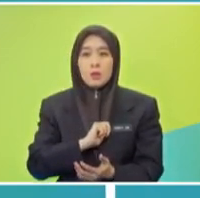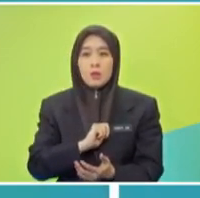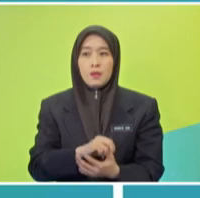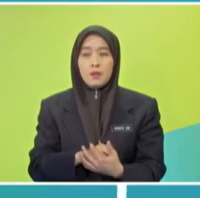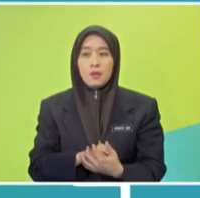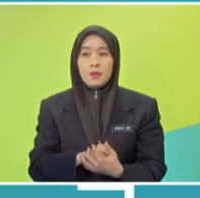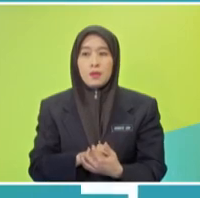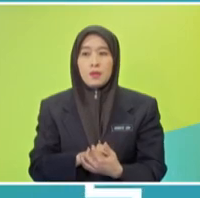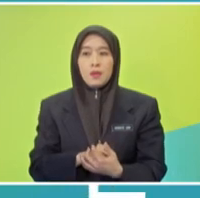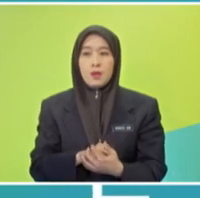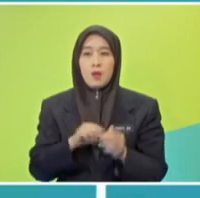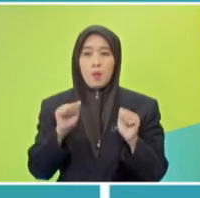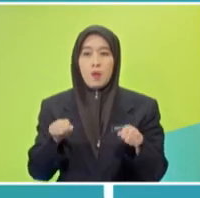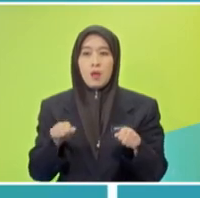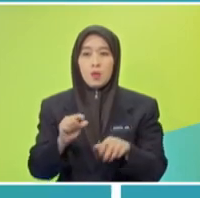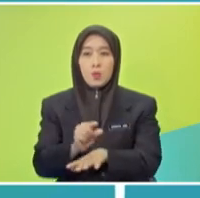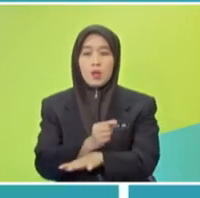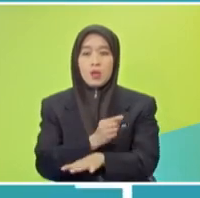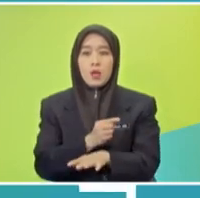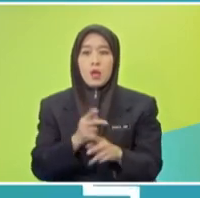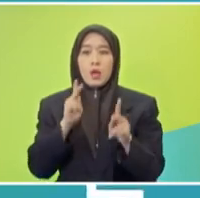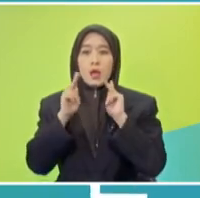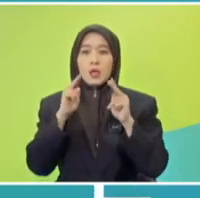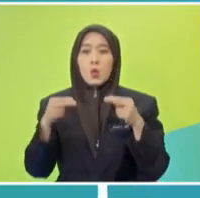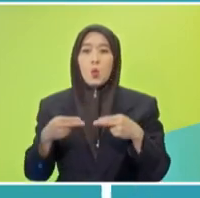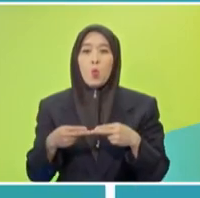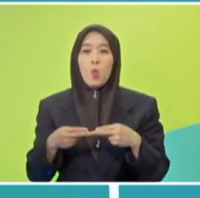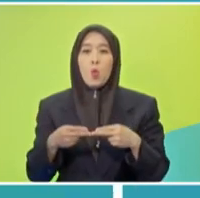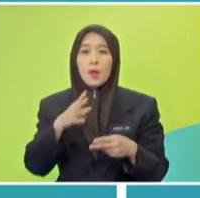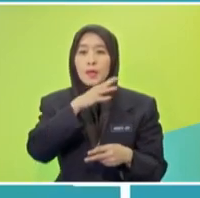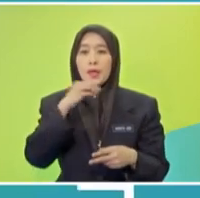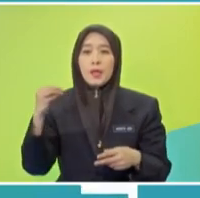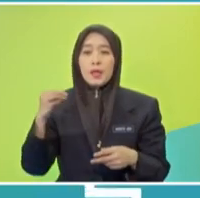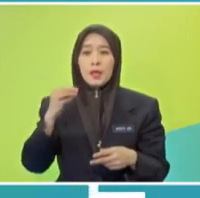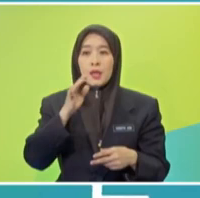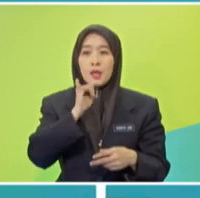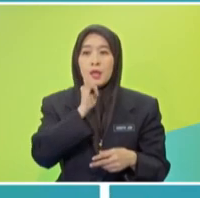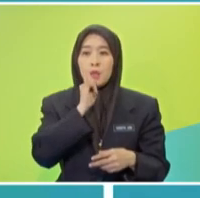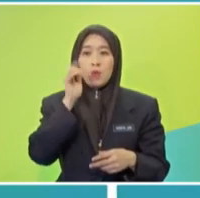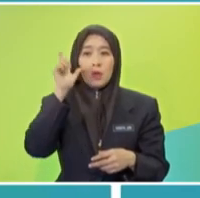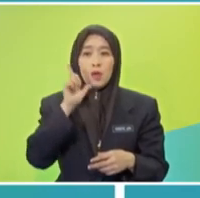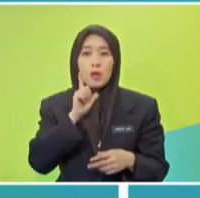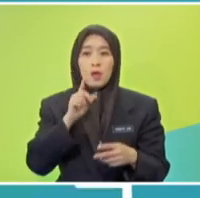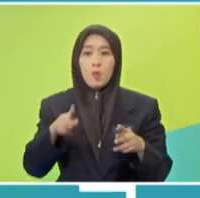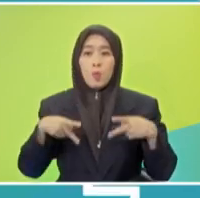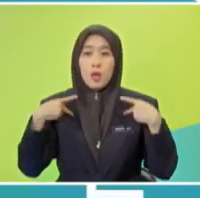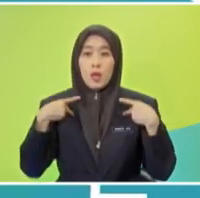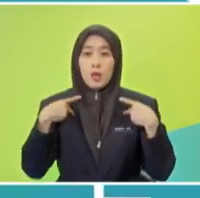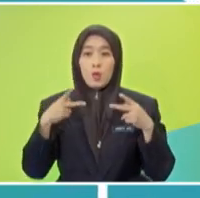boleh gunakan kata hubung dan Ibu Laila mempunyai koleksi